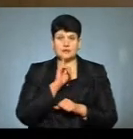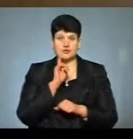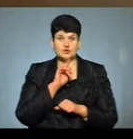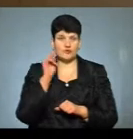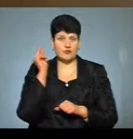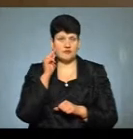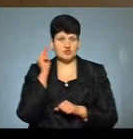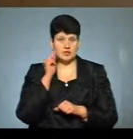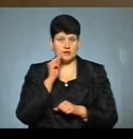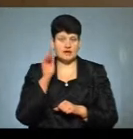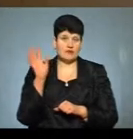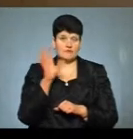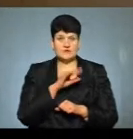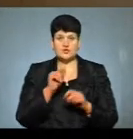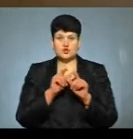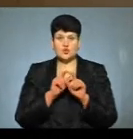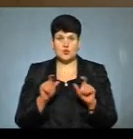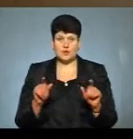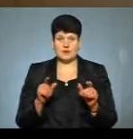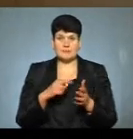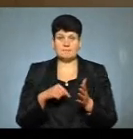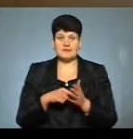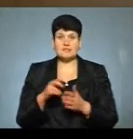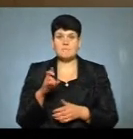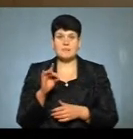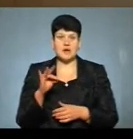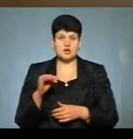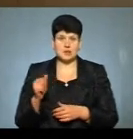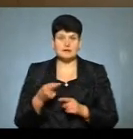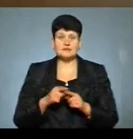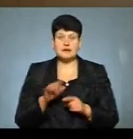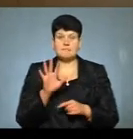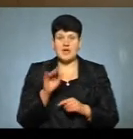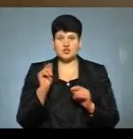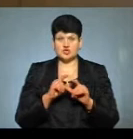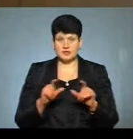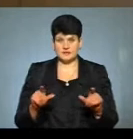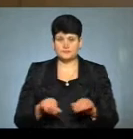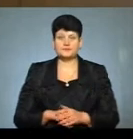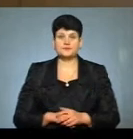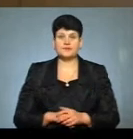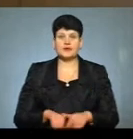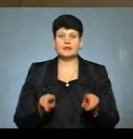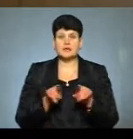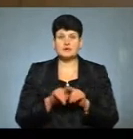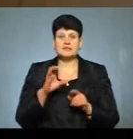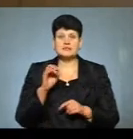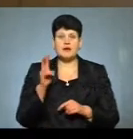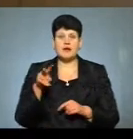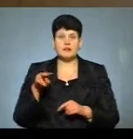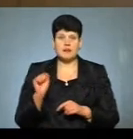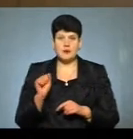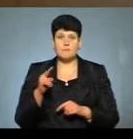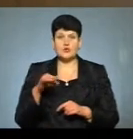навчання всі школи міста Бережан, це 5 шкіл. Також Скалоподільський